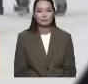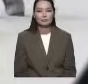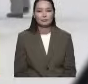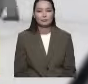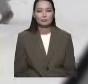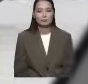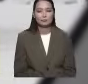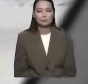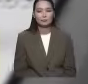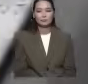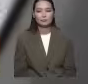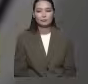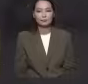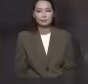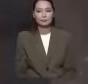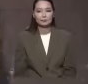үстімен.